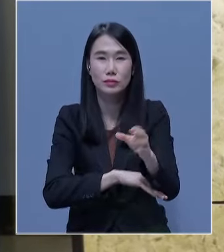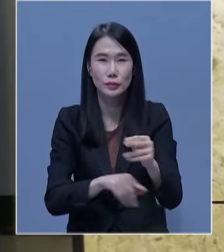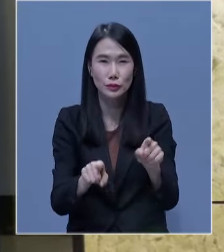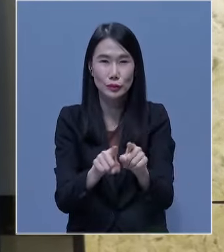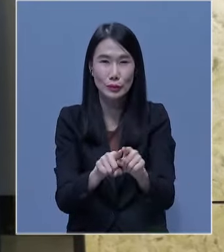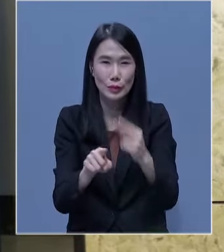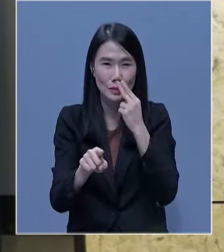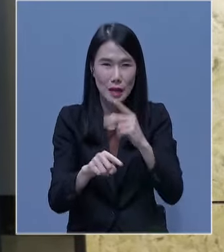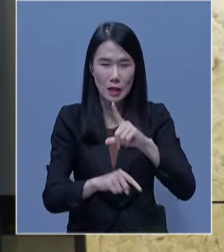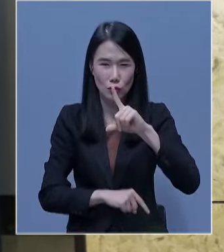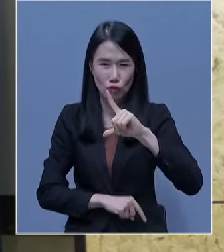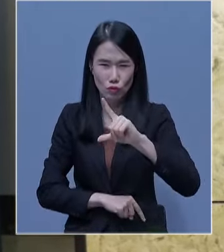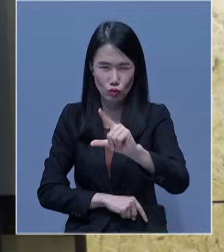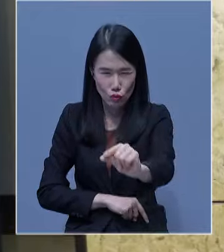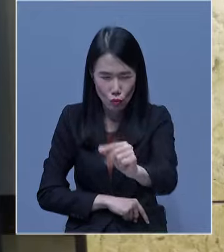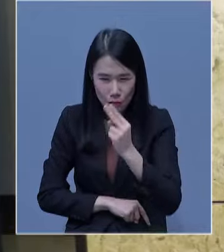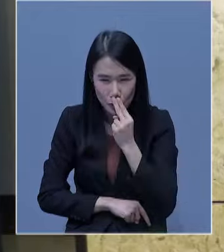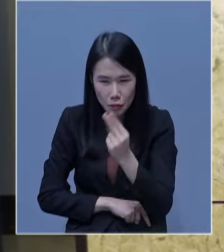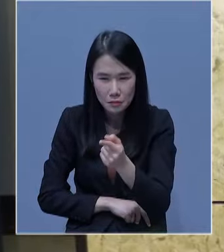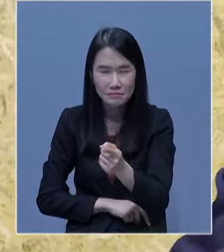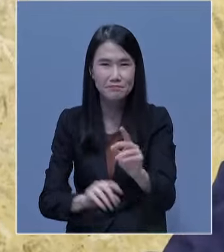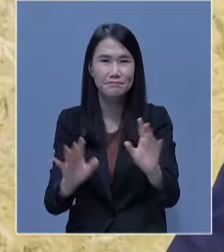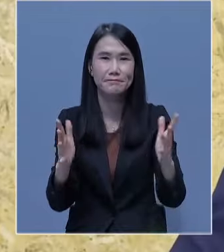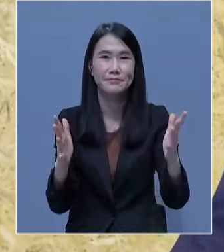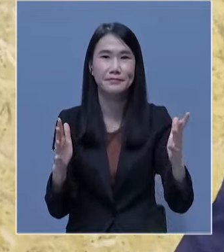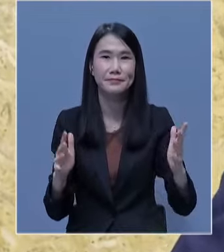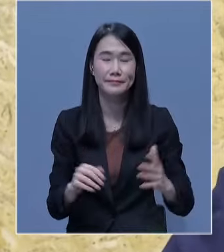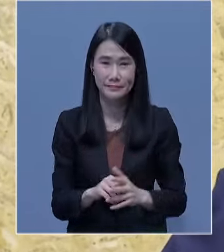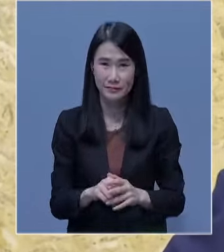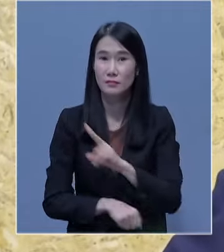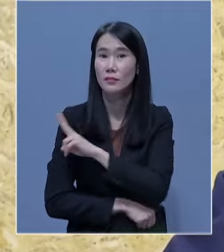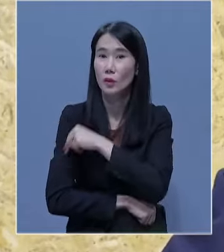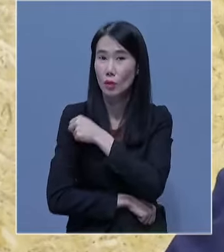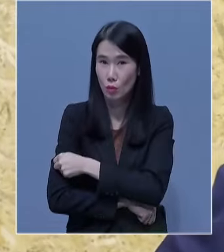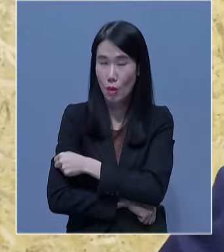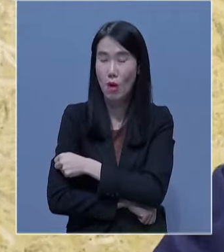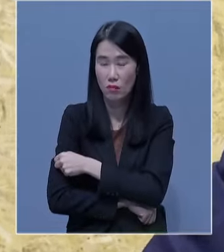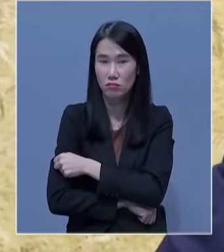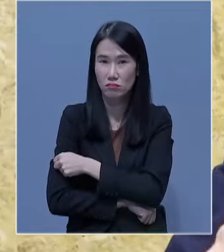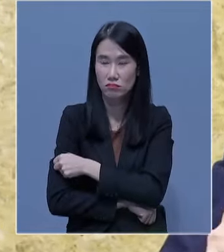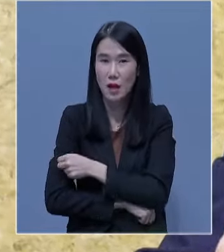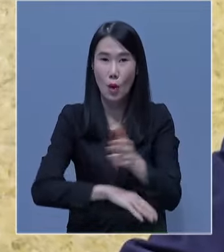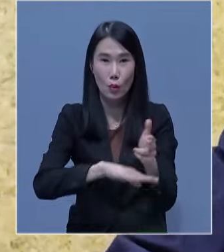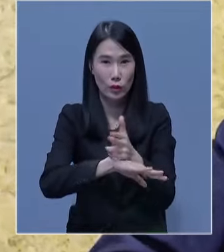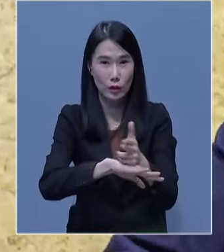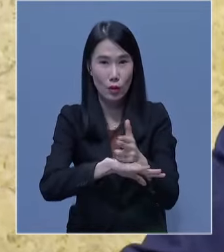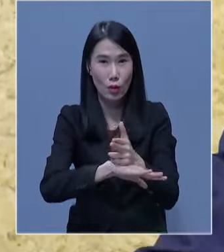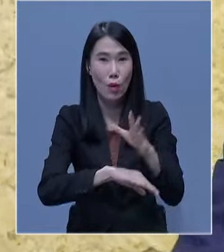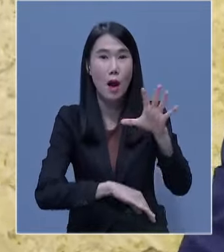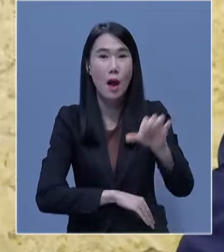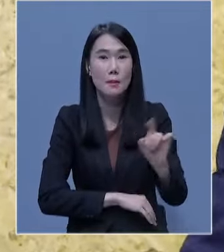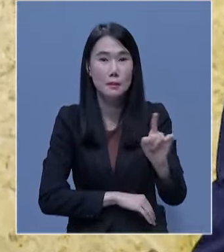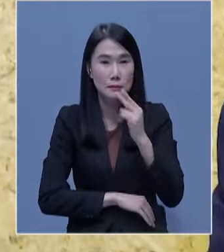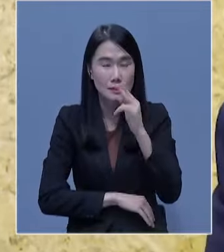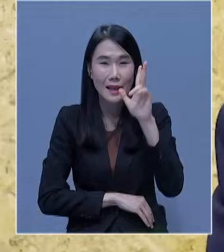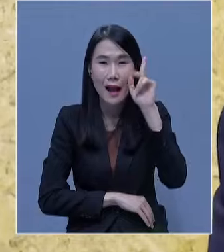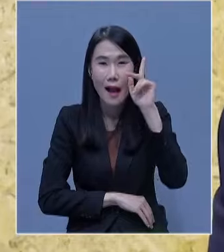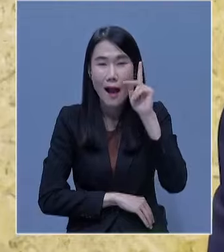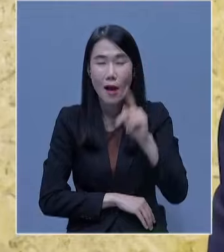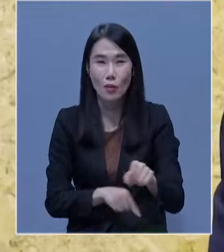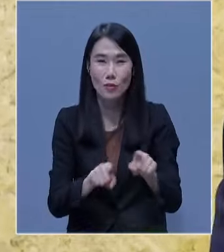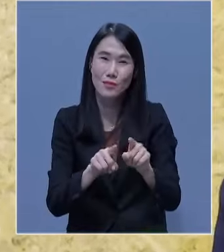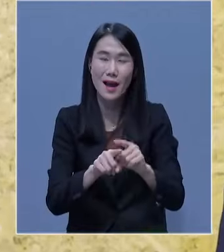ดูไม่มีอ่ะไม่เห็นโค้ดเลย ไม ่ มีโค้ดคือคุณหมอวรงเนี่ยเอาภาพเหล่านี้มาจากคลิปที่สำนักข่าวที่ไป